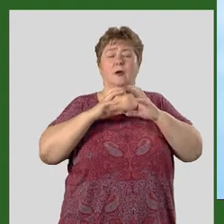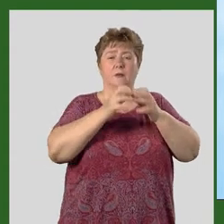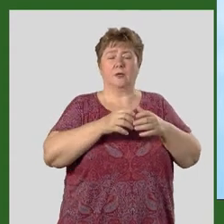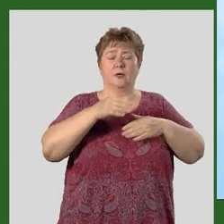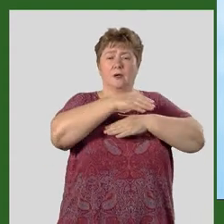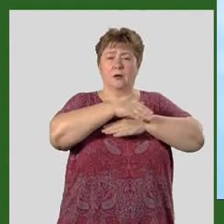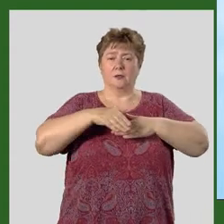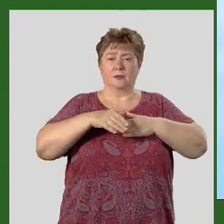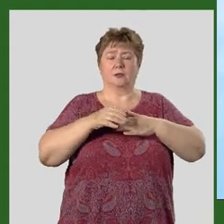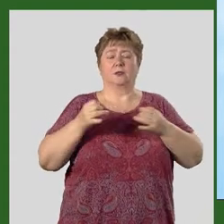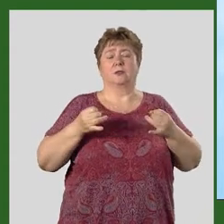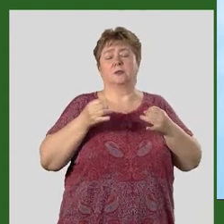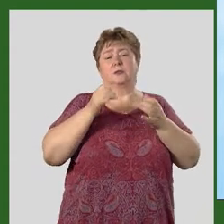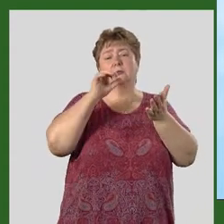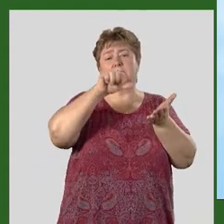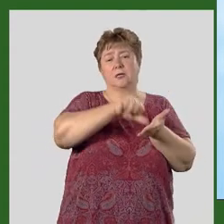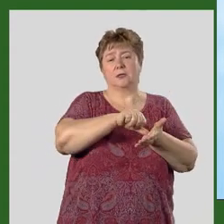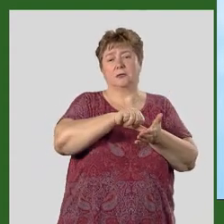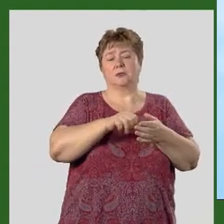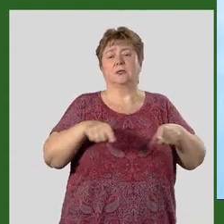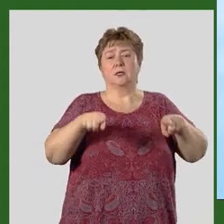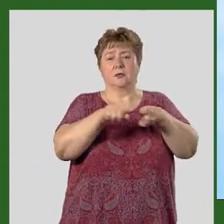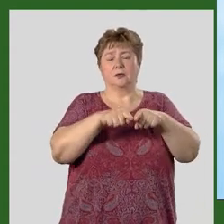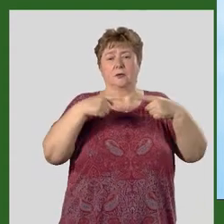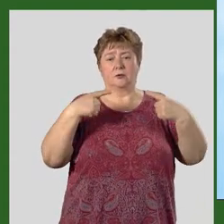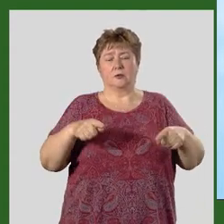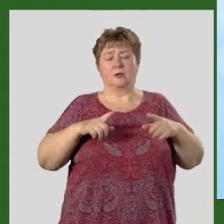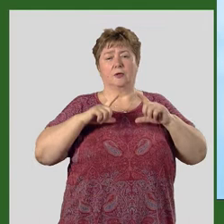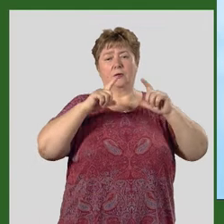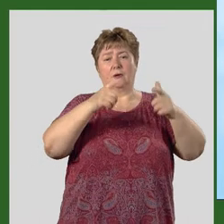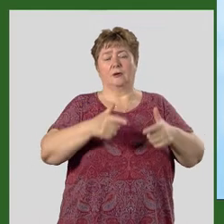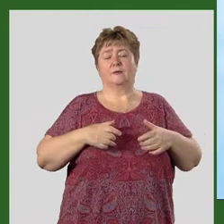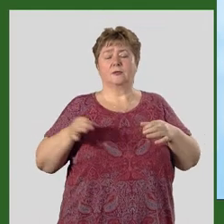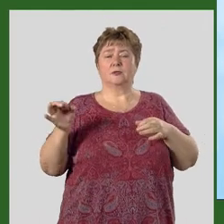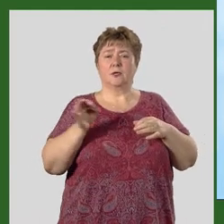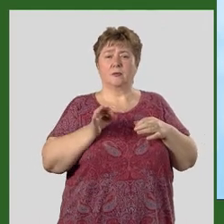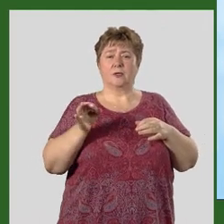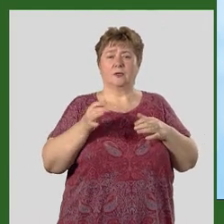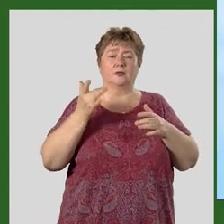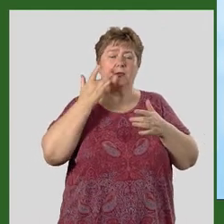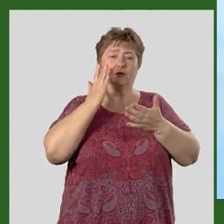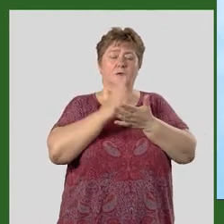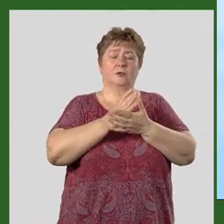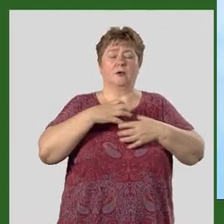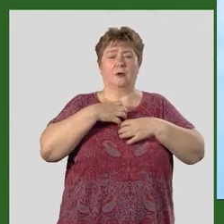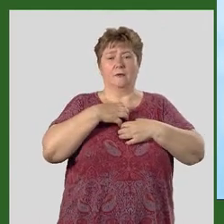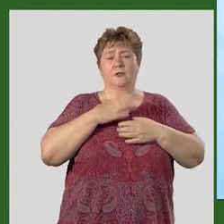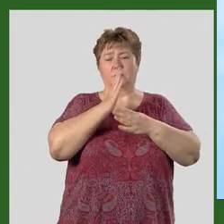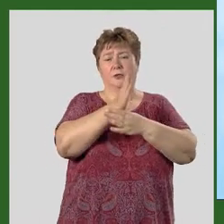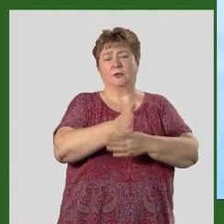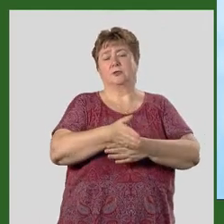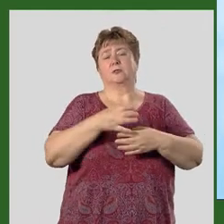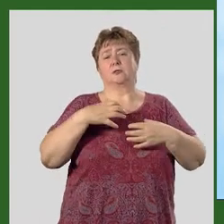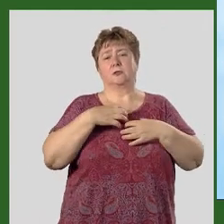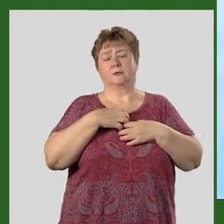их границы и столицы, а также другие географические объекты, имеющие важное